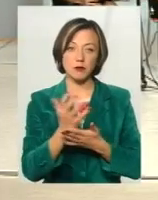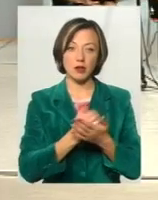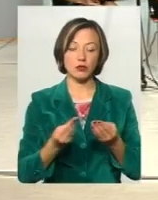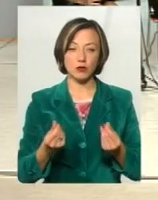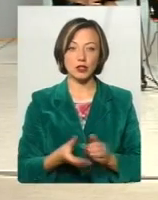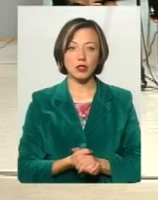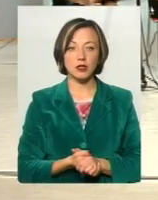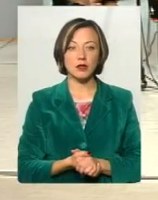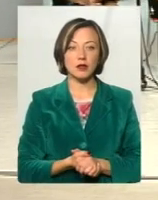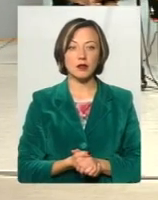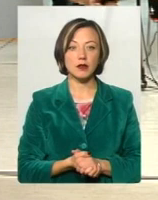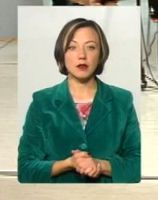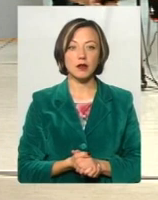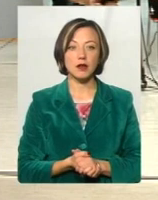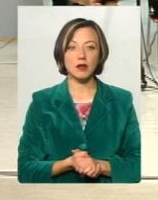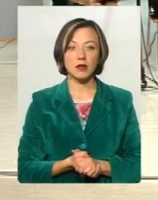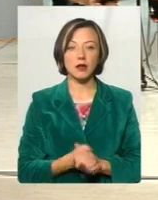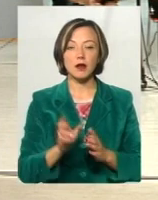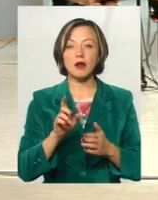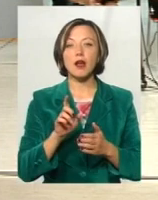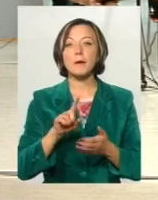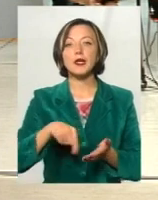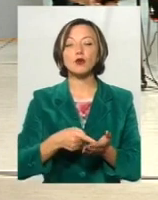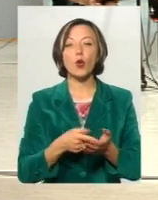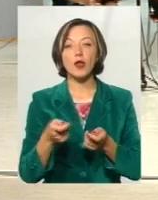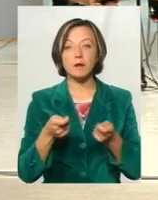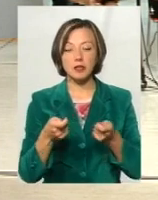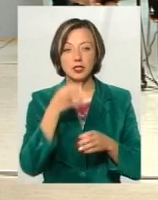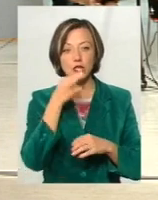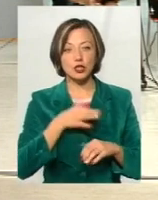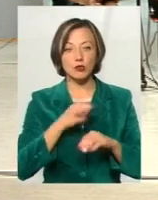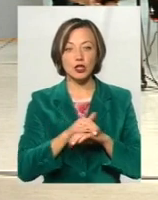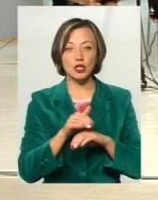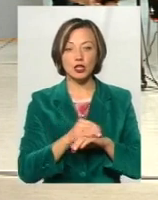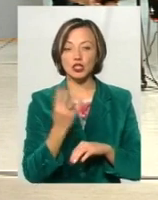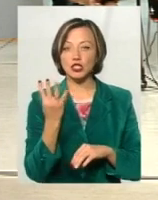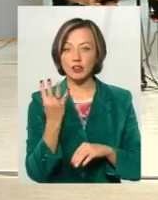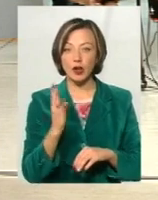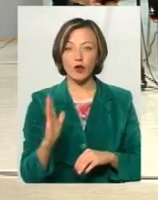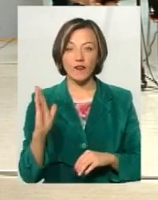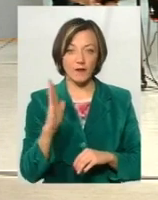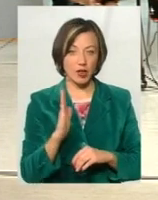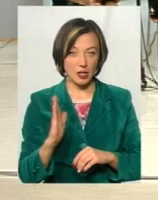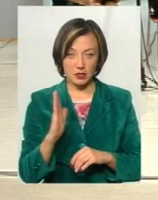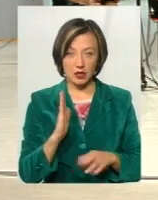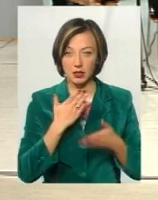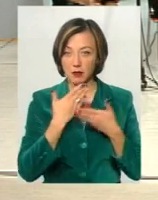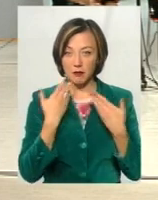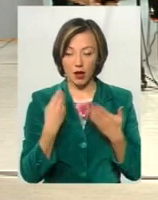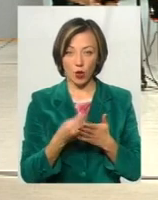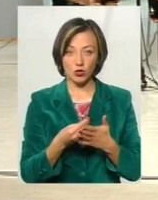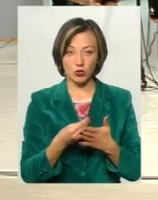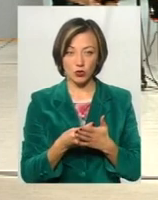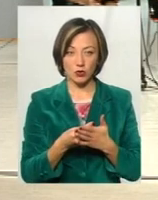кошти. От у мене є питання до міського департаменту. От, скажіть, будь ласка, 4 вересня, так? Немає кошторису.